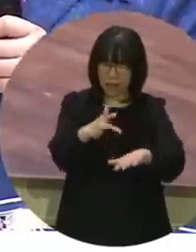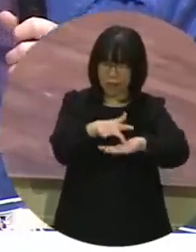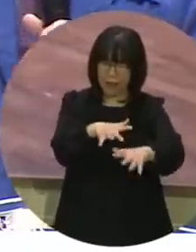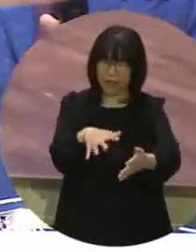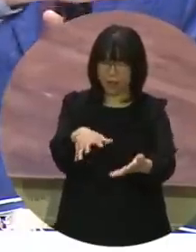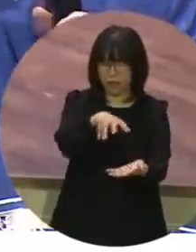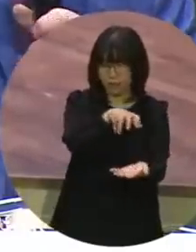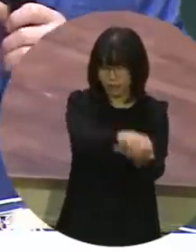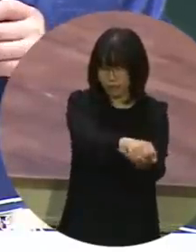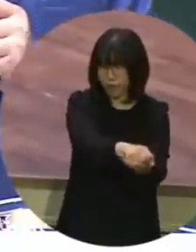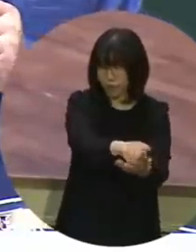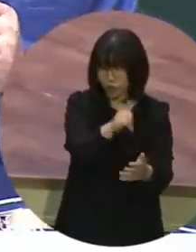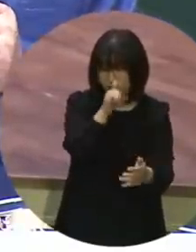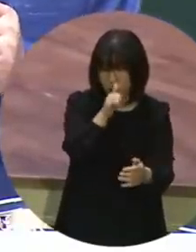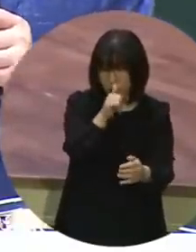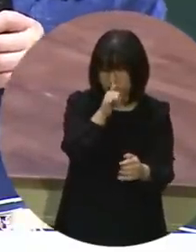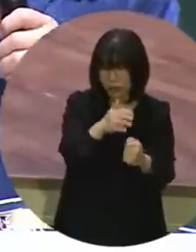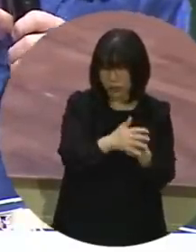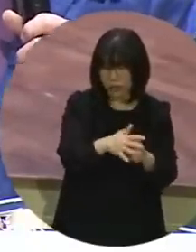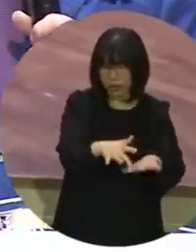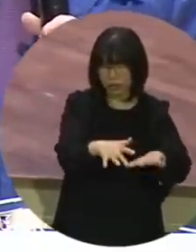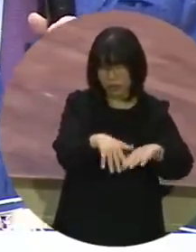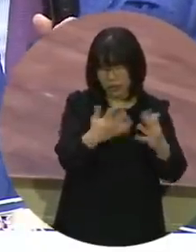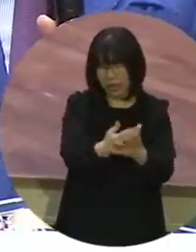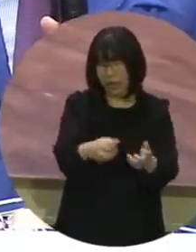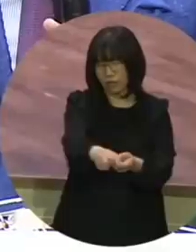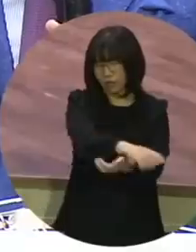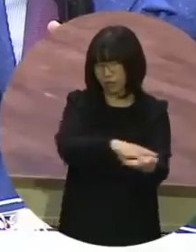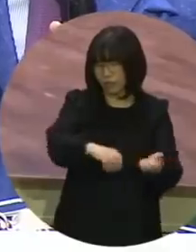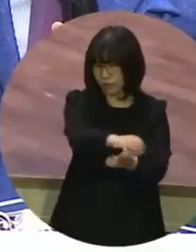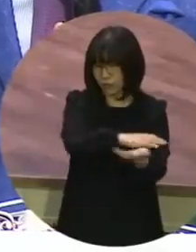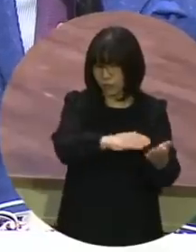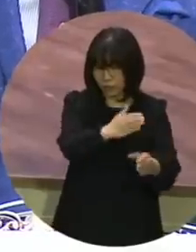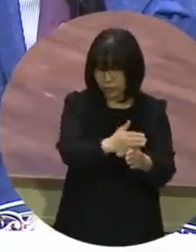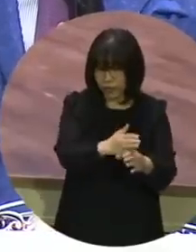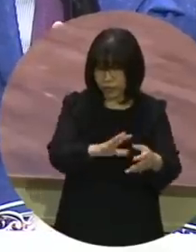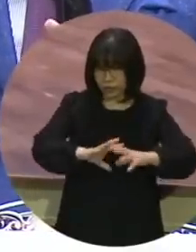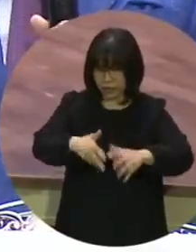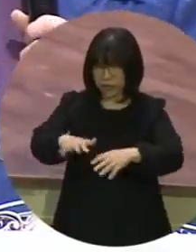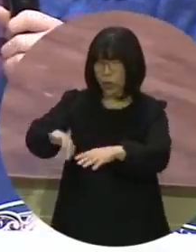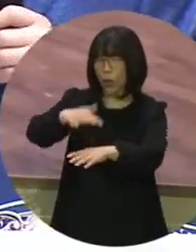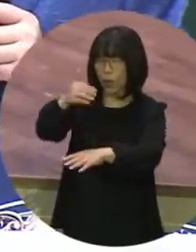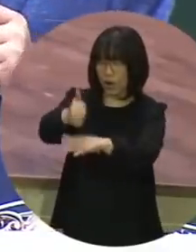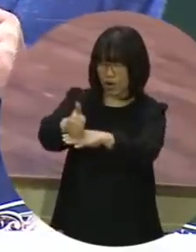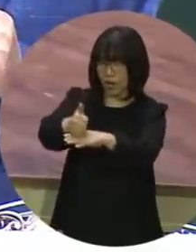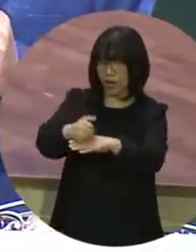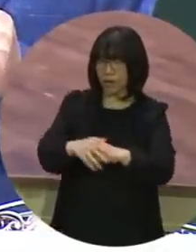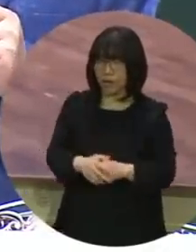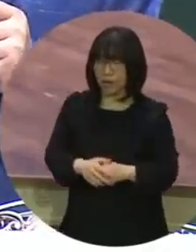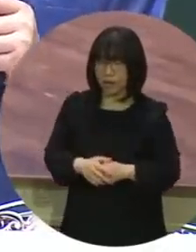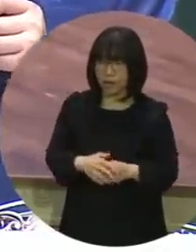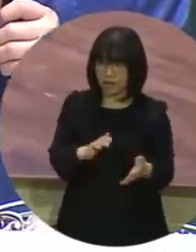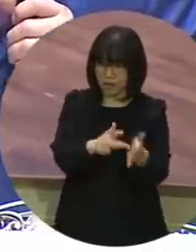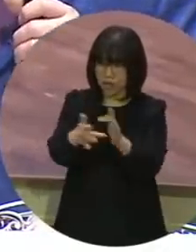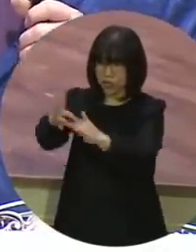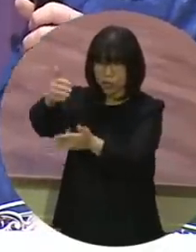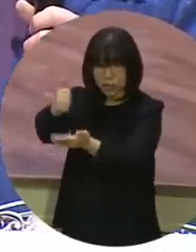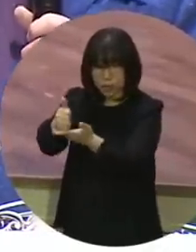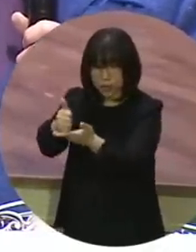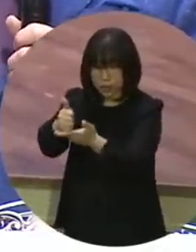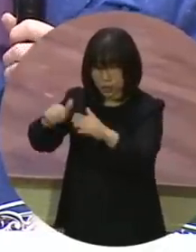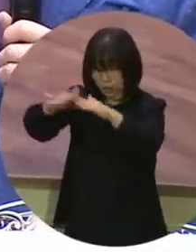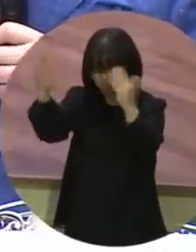그 이 세상은 싹 다 마귀가 다 장악하고 있어요. 이 세상 왕이에요. 우리 예수 그리스도는 만왕의